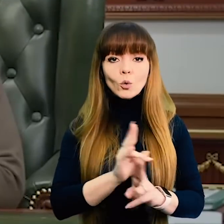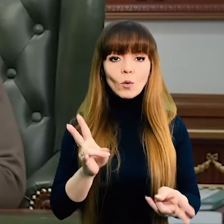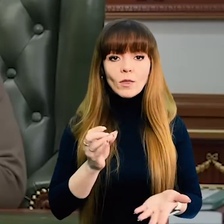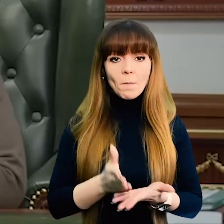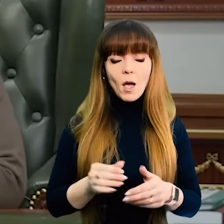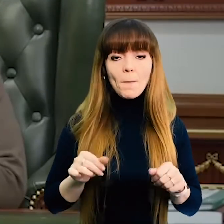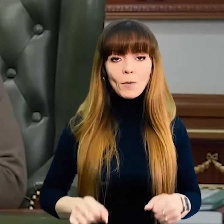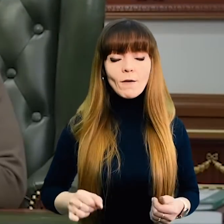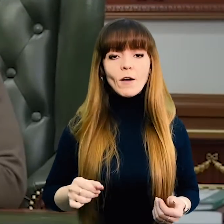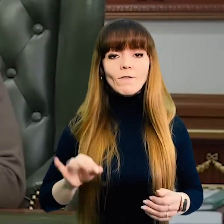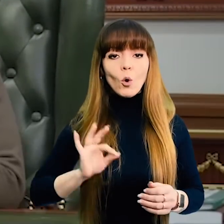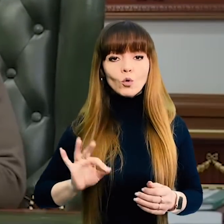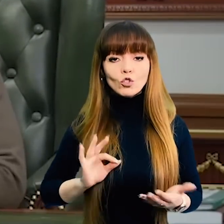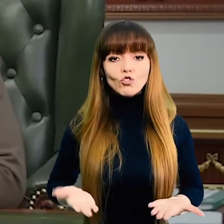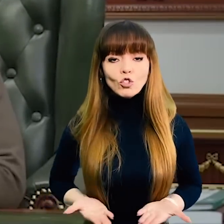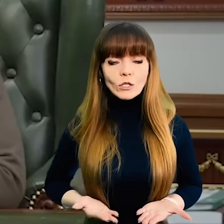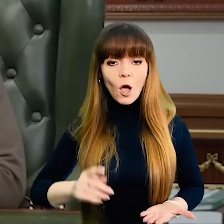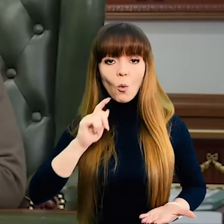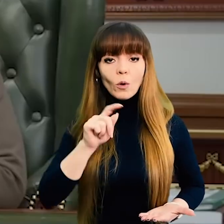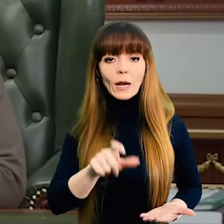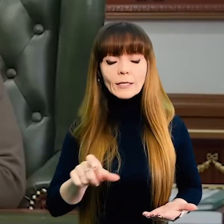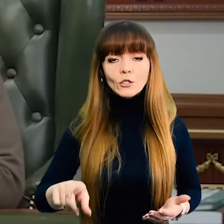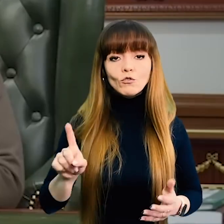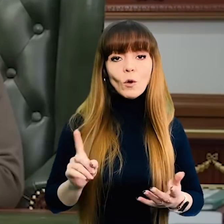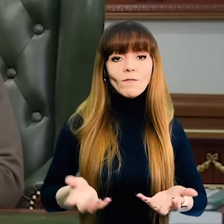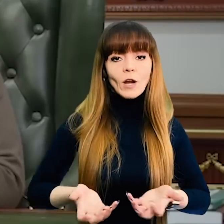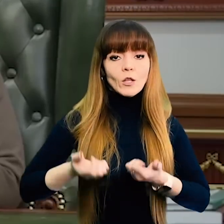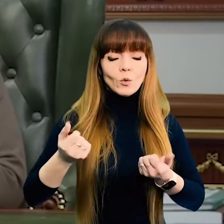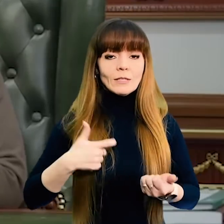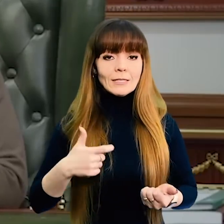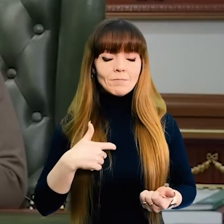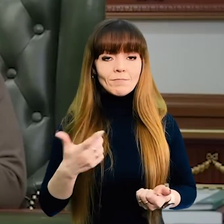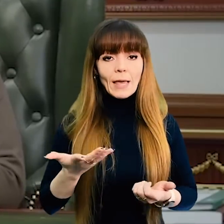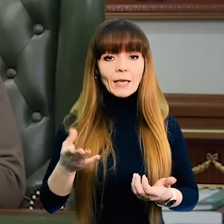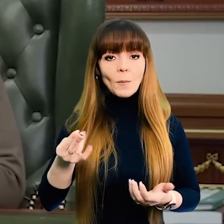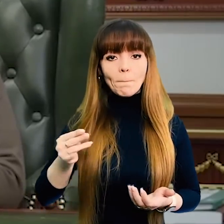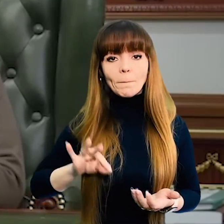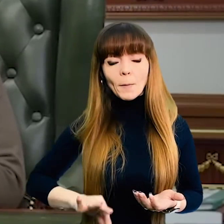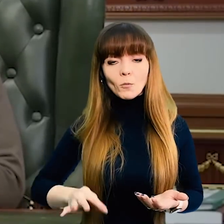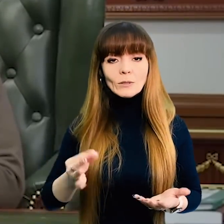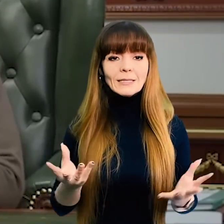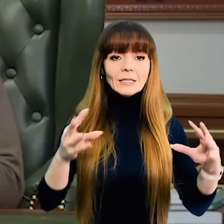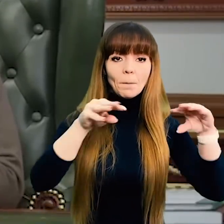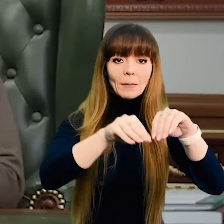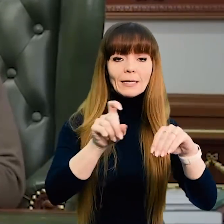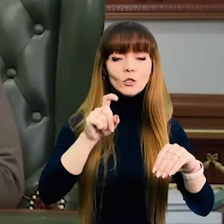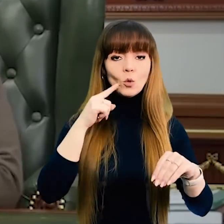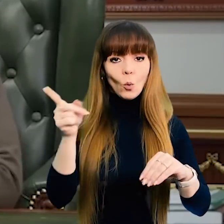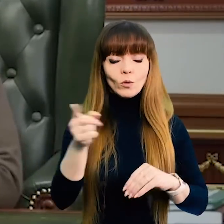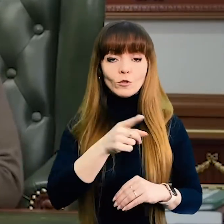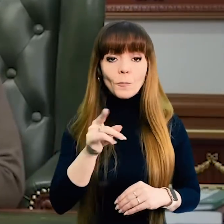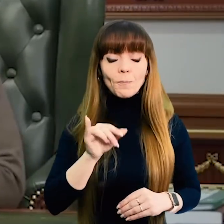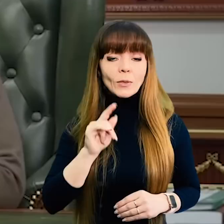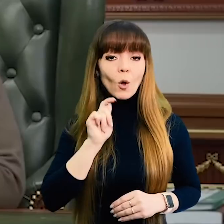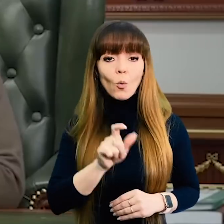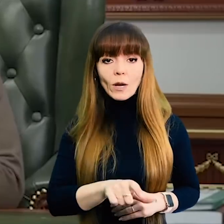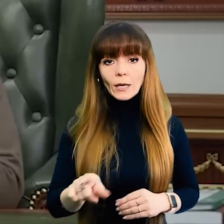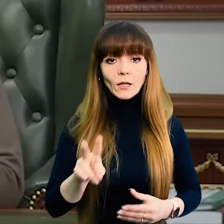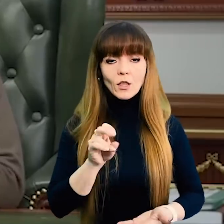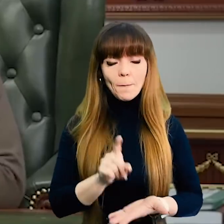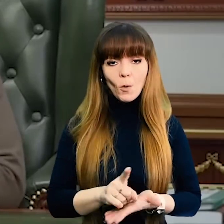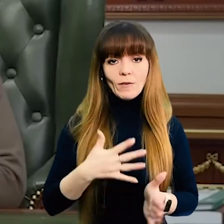що ніхто не має права використовувати життя українців, щоб врятувати якісь прибутки в Росії чи спільні з Росією.